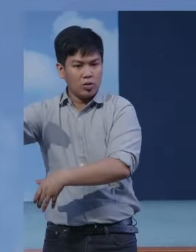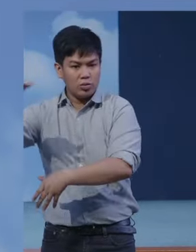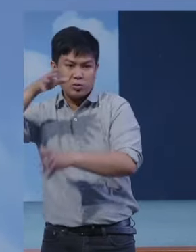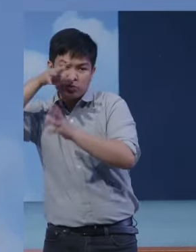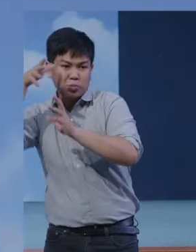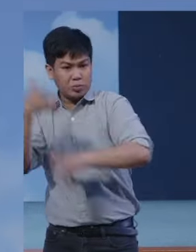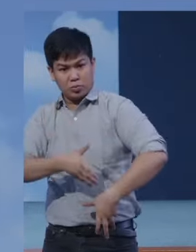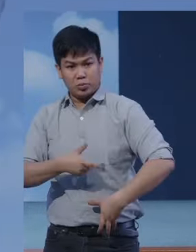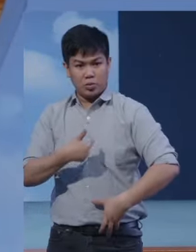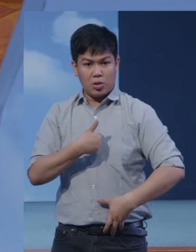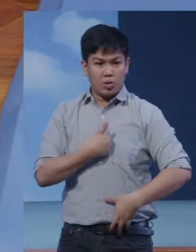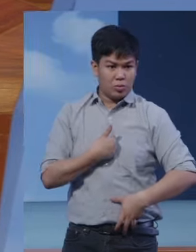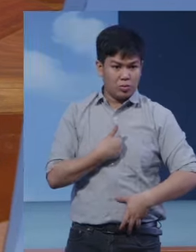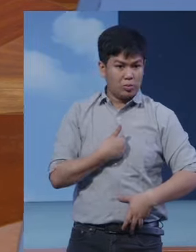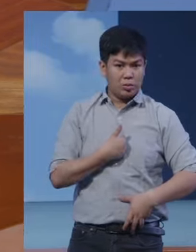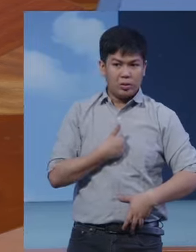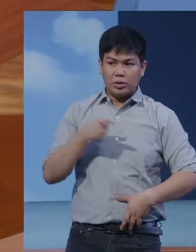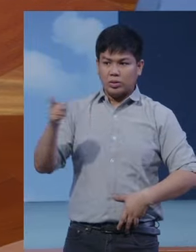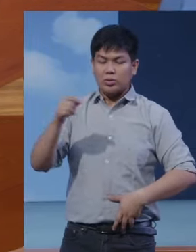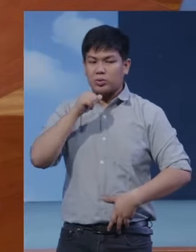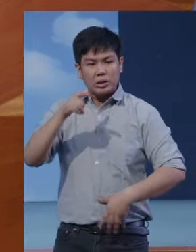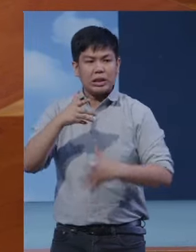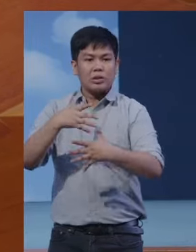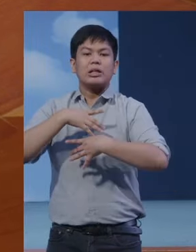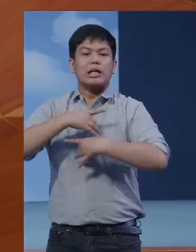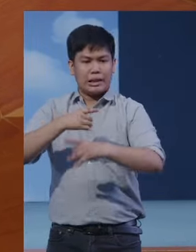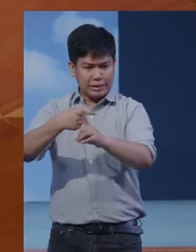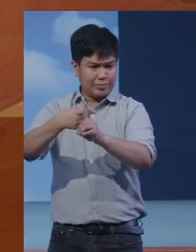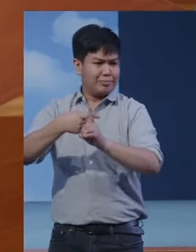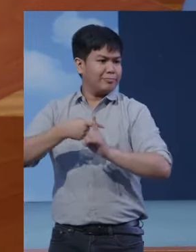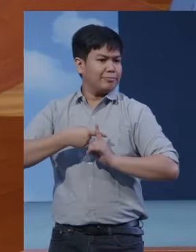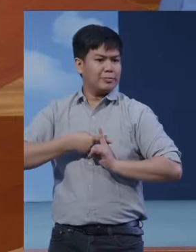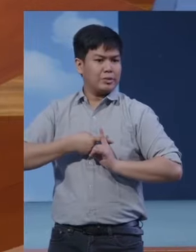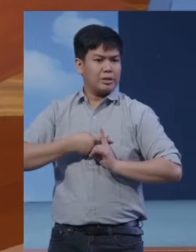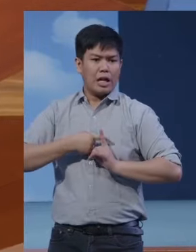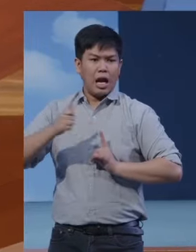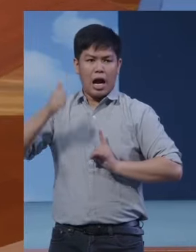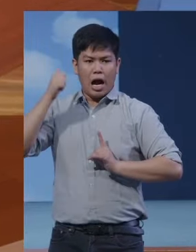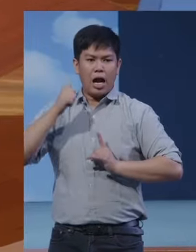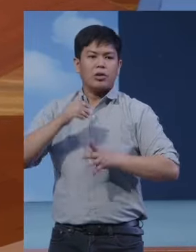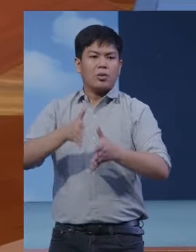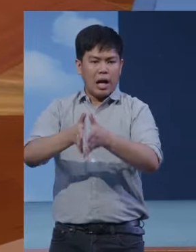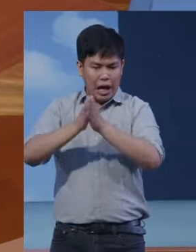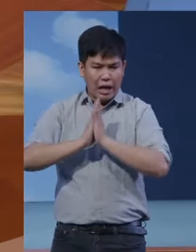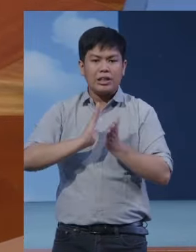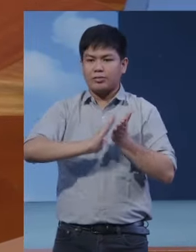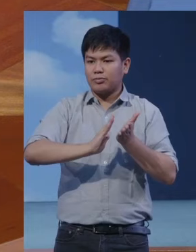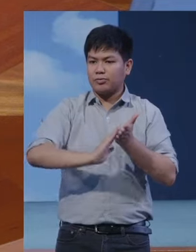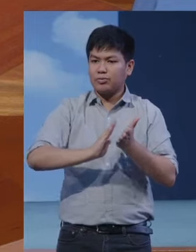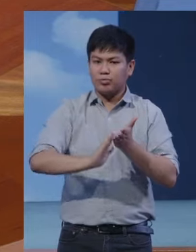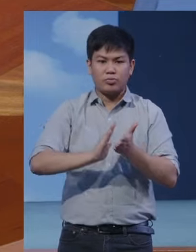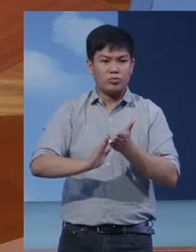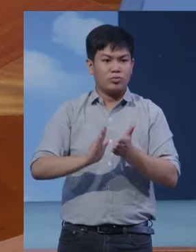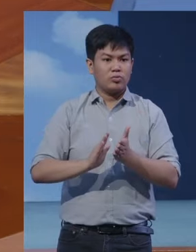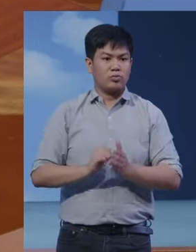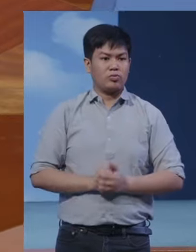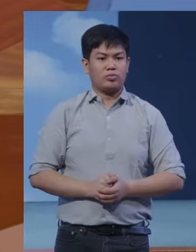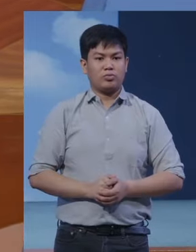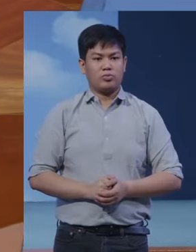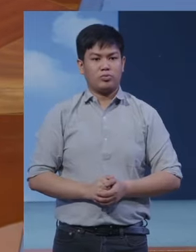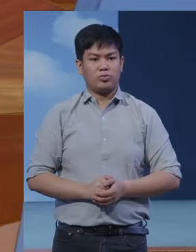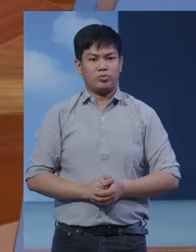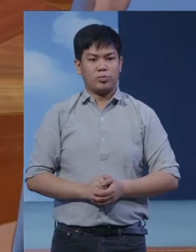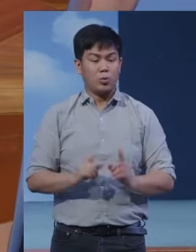niya matiis ang pagiging born again ng kanyang misis o yung yung misis umalis dahil hindi niya matiis ang pagiging born again ng